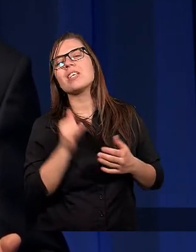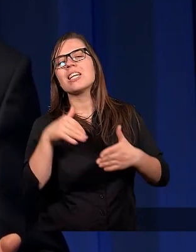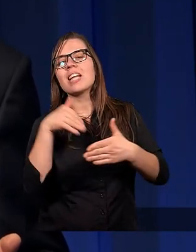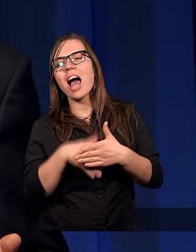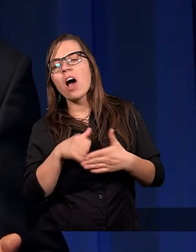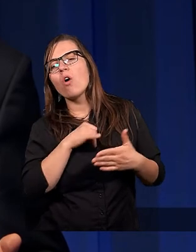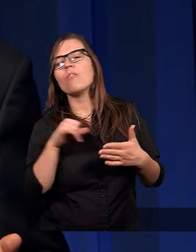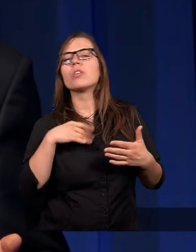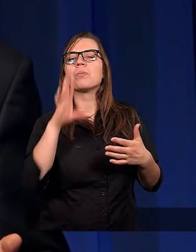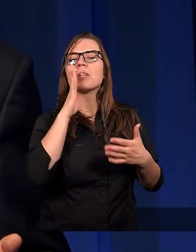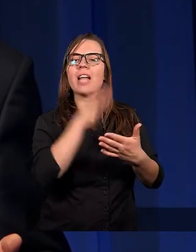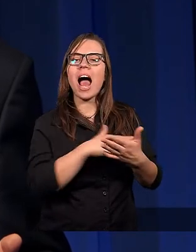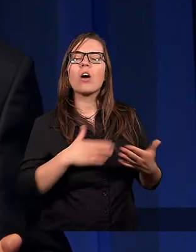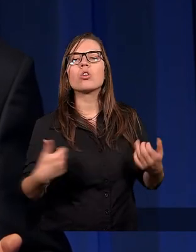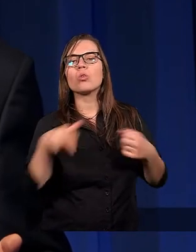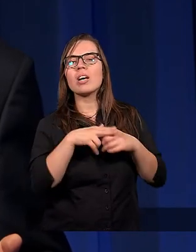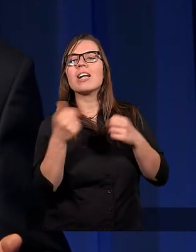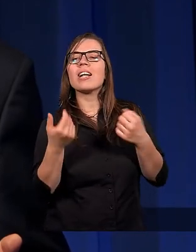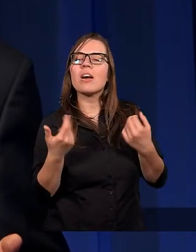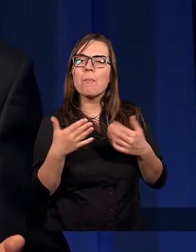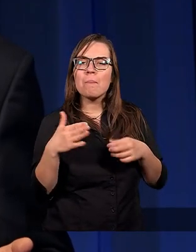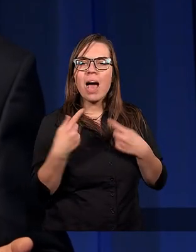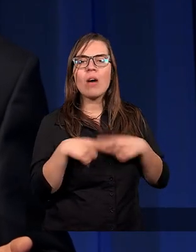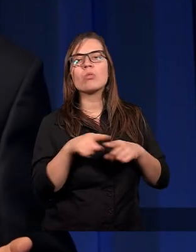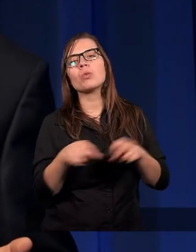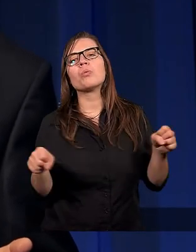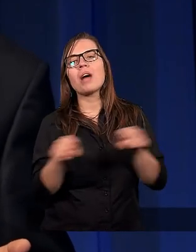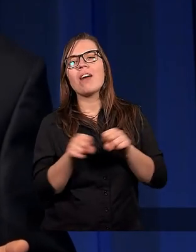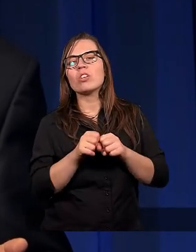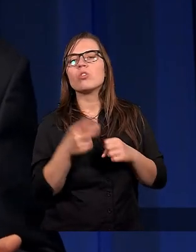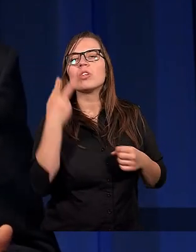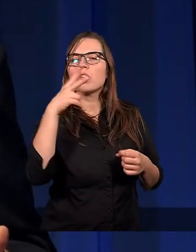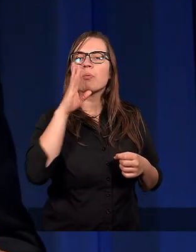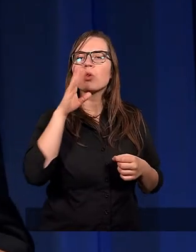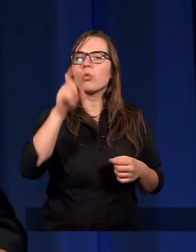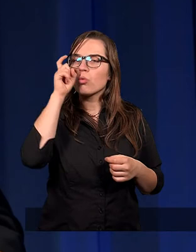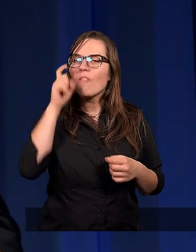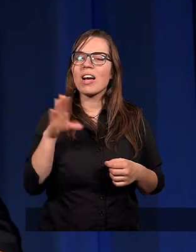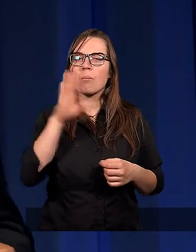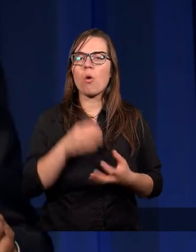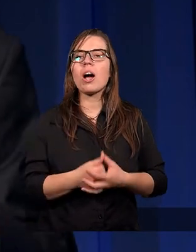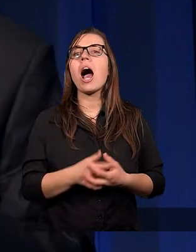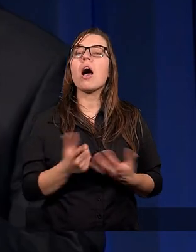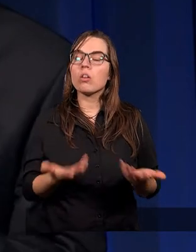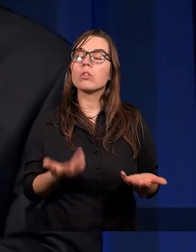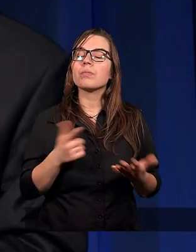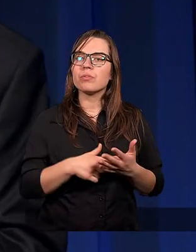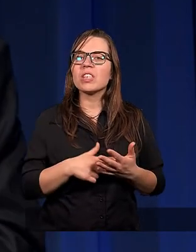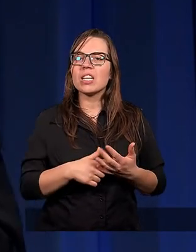Zachowują się, jakby byli narodem, który pełnił sprawiedliwość i nie zaniedbał prawa swojego Boga. No,